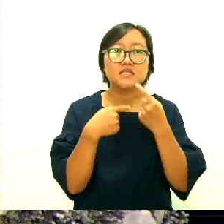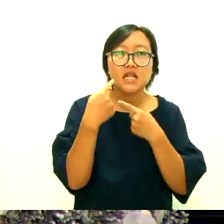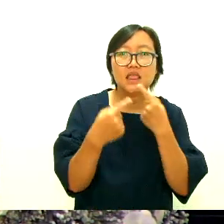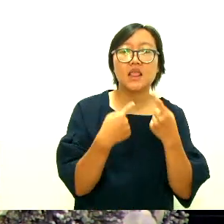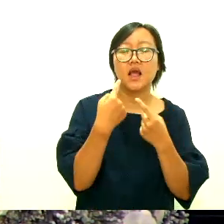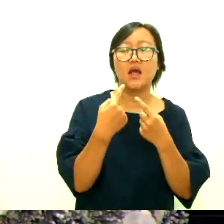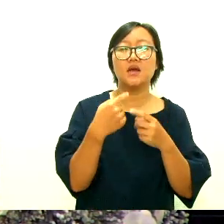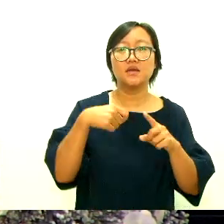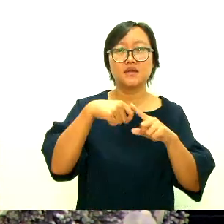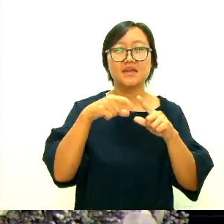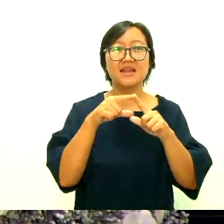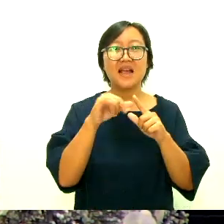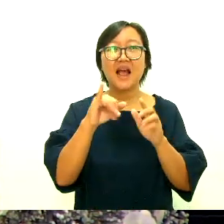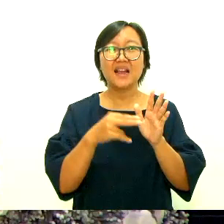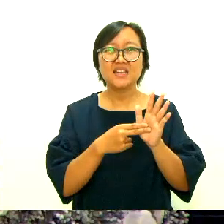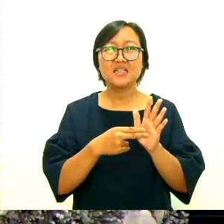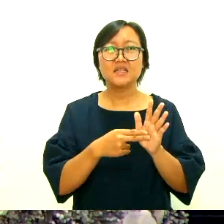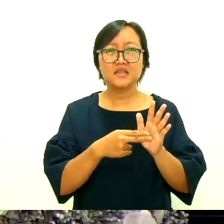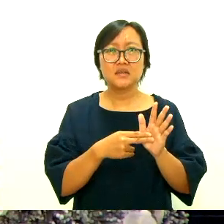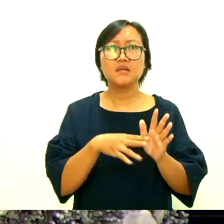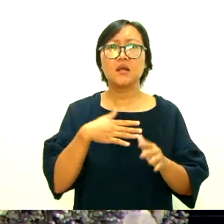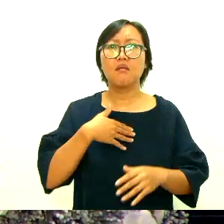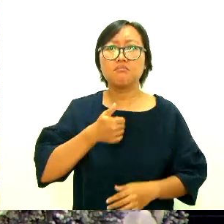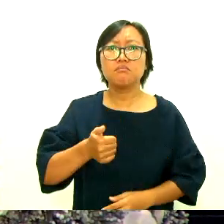tega membunuh Habel saudaranya